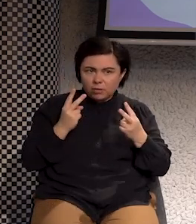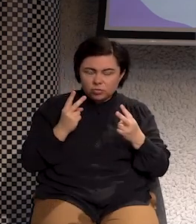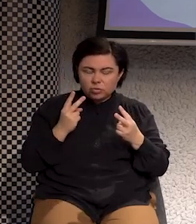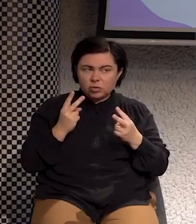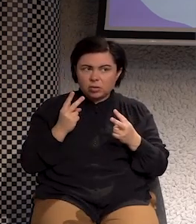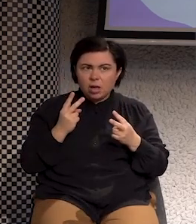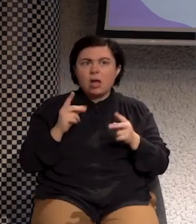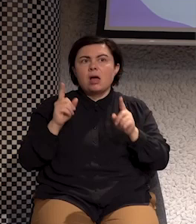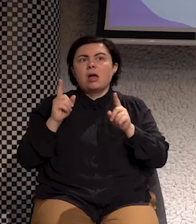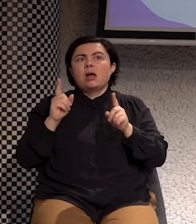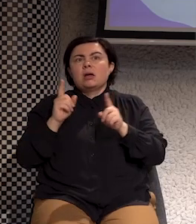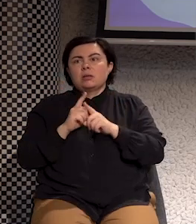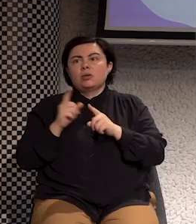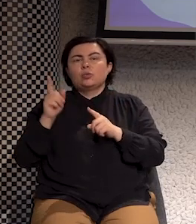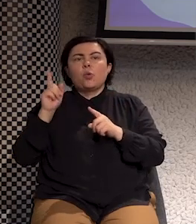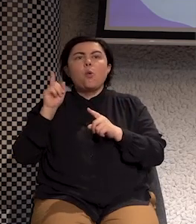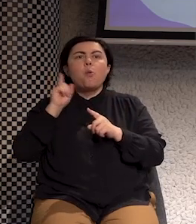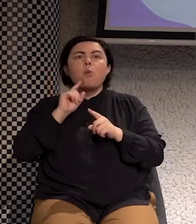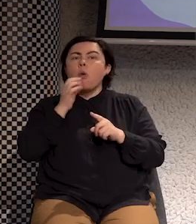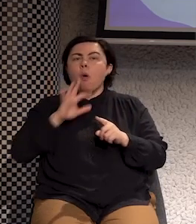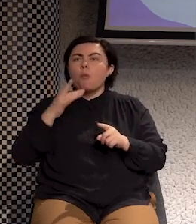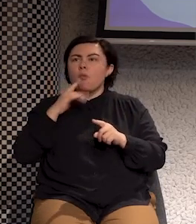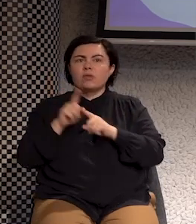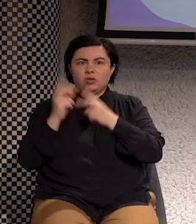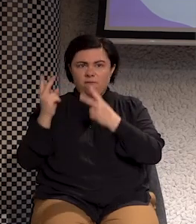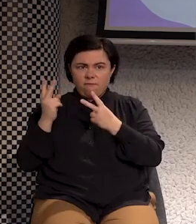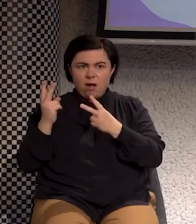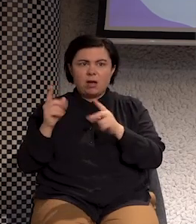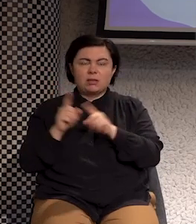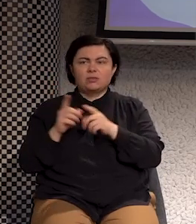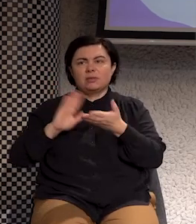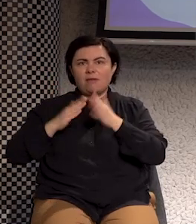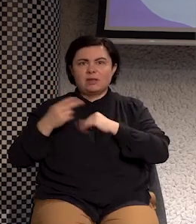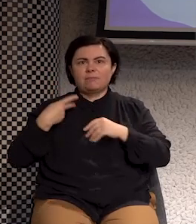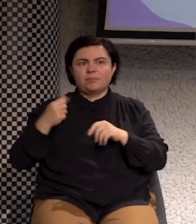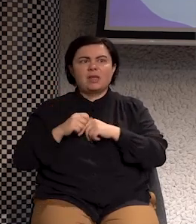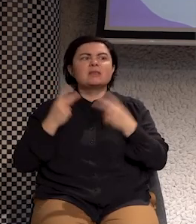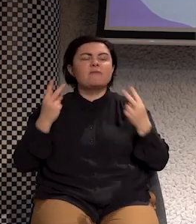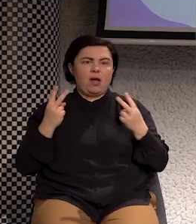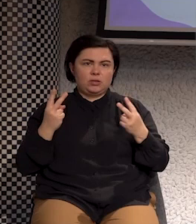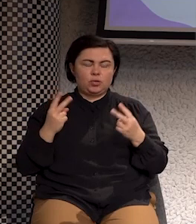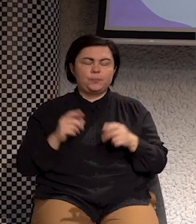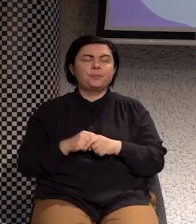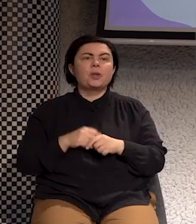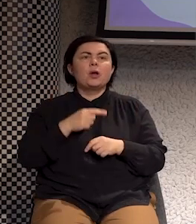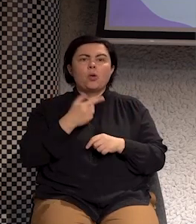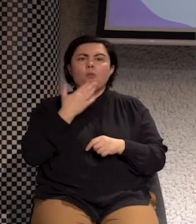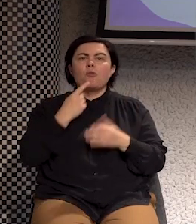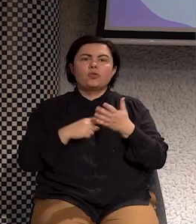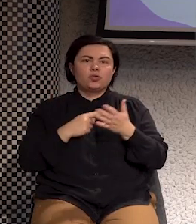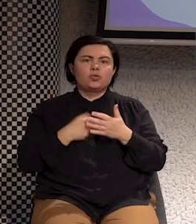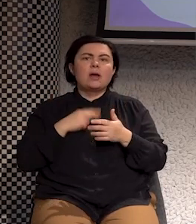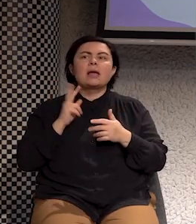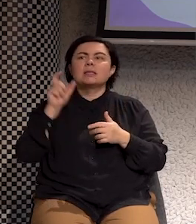w dużej mierze mówią o tym chłopacy, że dla nich to jest ważne. Myślę, że dlatego jest to ważne też dla mnie. Mam też wrażenie, że mówię to bardzo często, kiedy